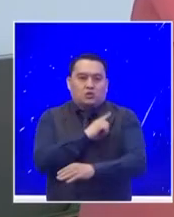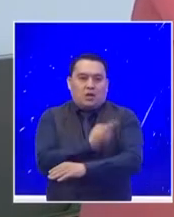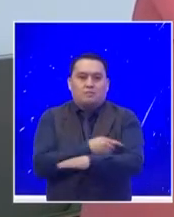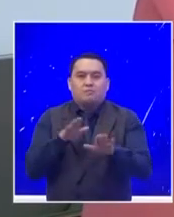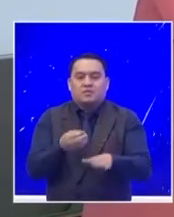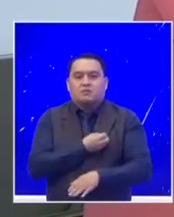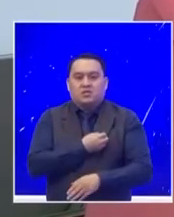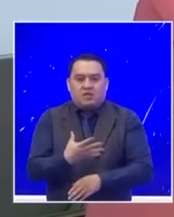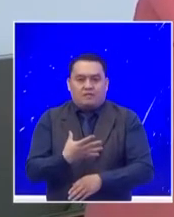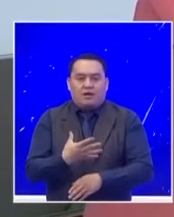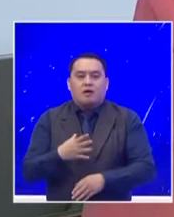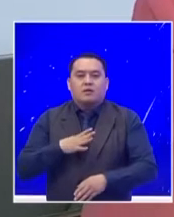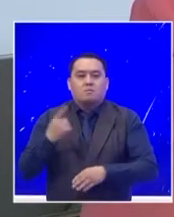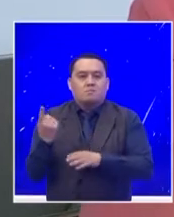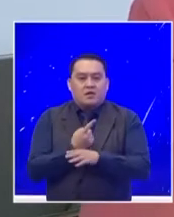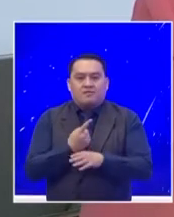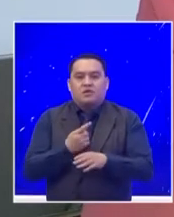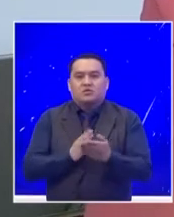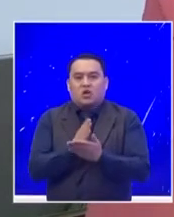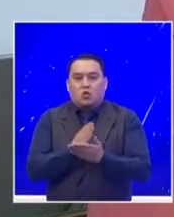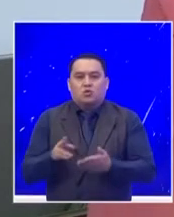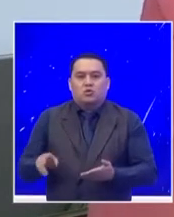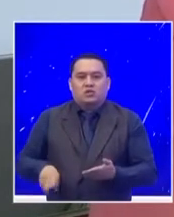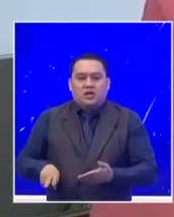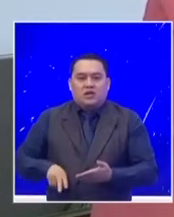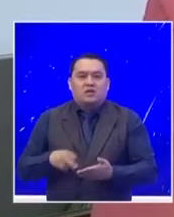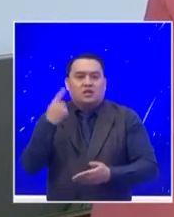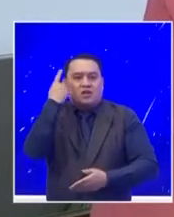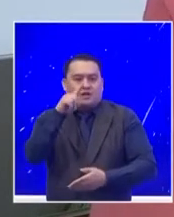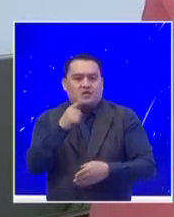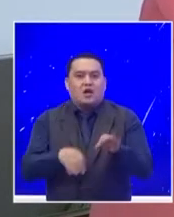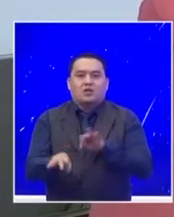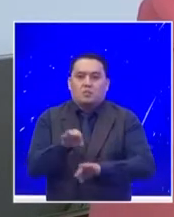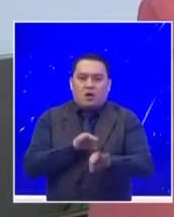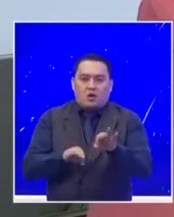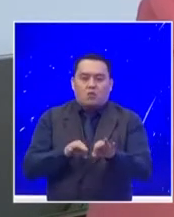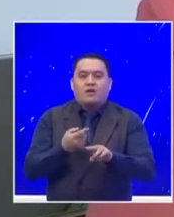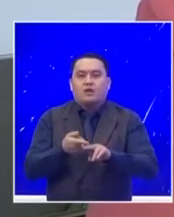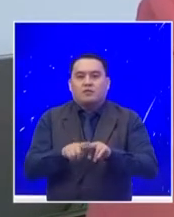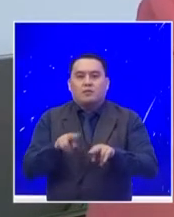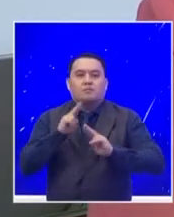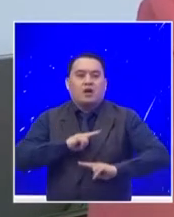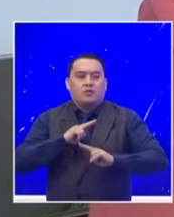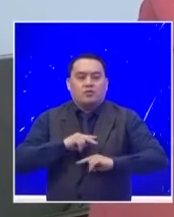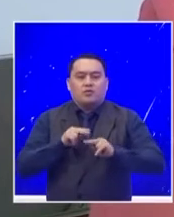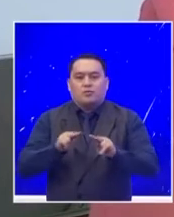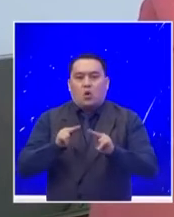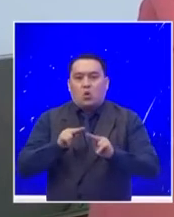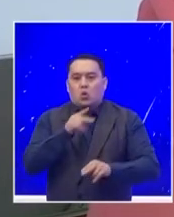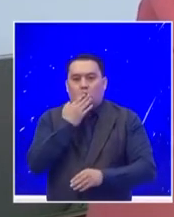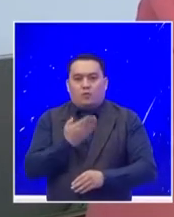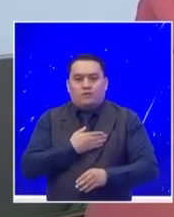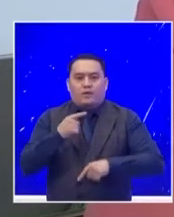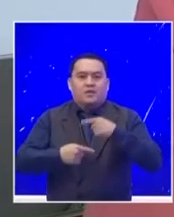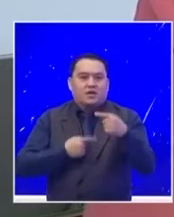местных меценатов. Конечно, это в первую очередь заслуга директора школы, инициировавшей этот проект. Работа в этом парнике будет прививать трудолюбие